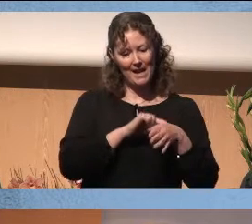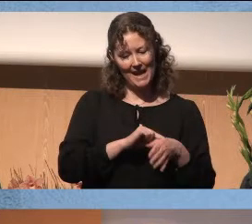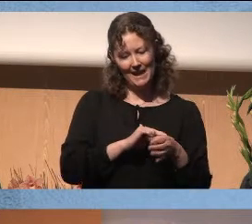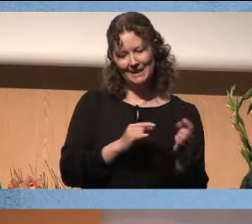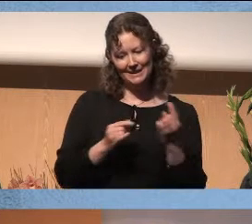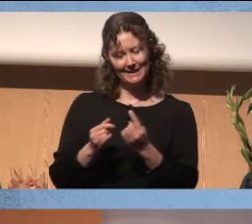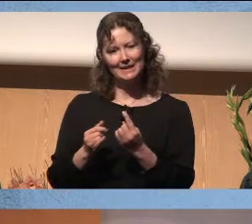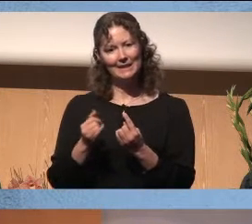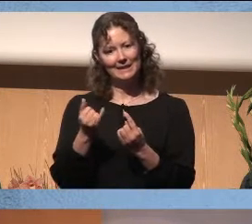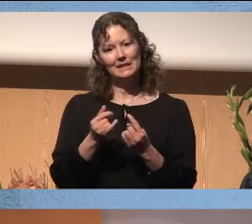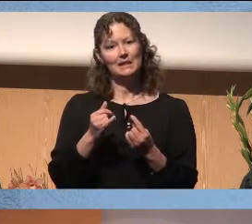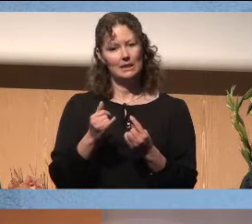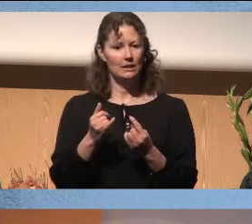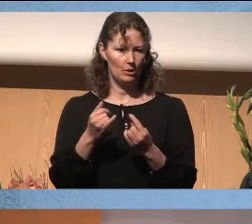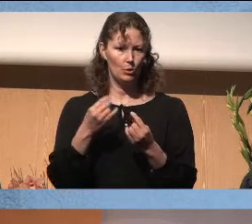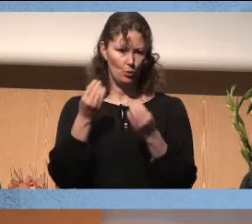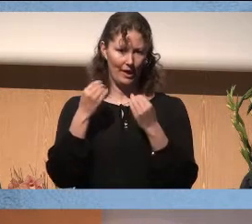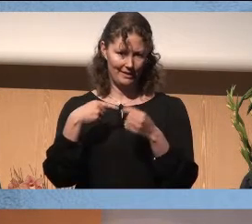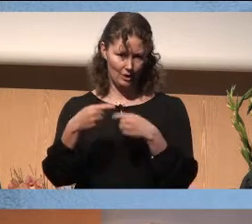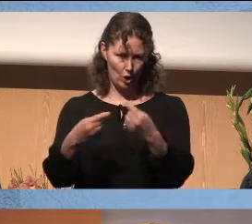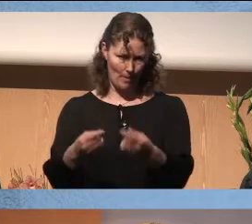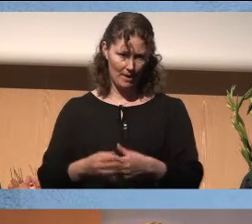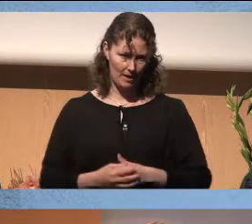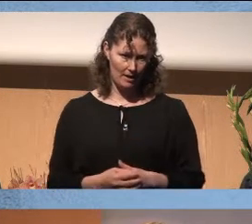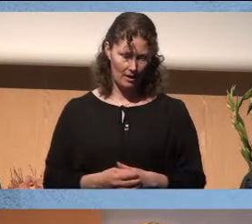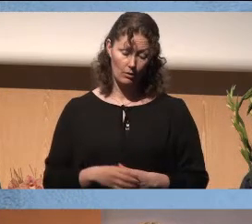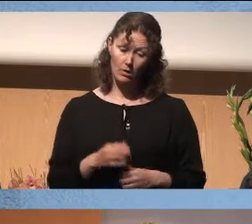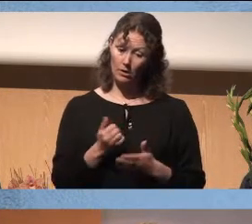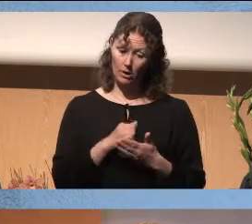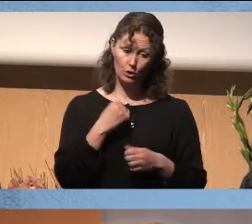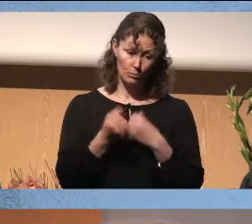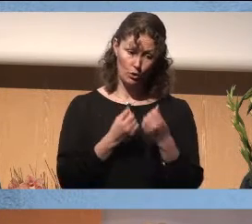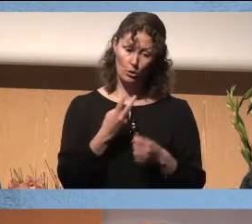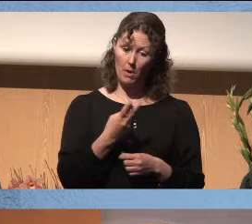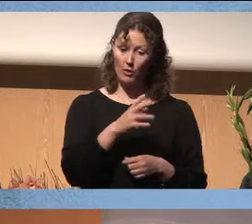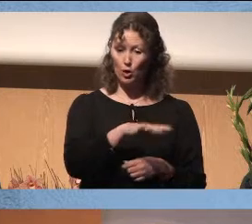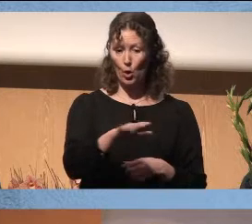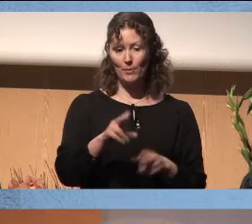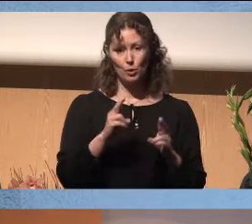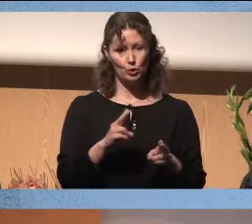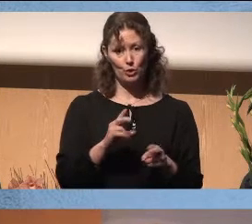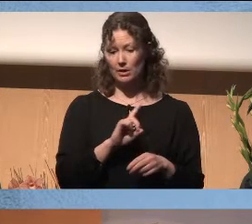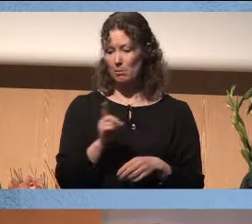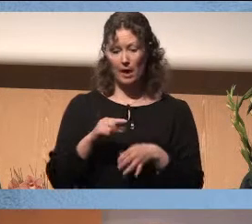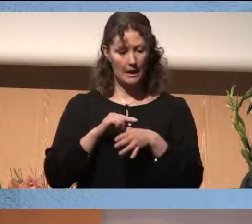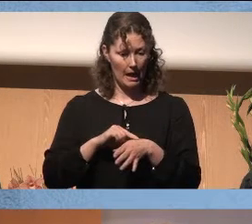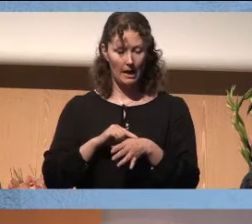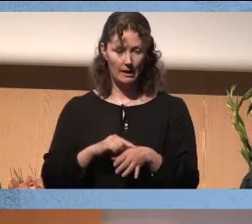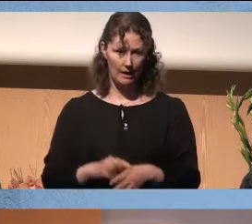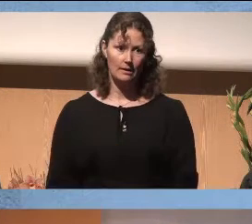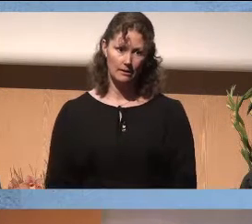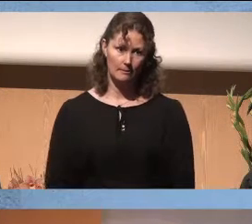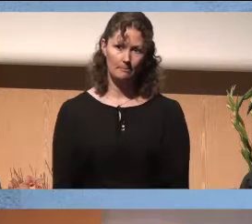spesialisering i utdanningsløpet. Og det må vi kanskje gjøre for andre områder enn også leger.